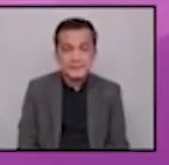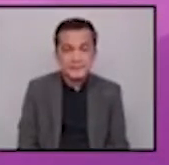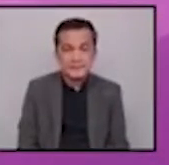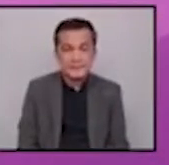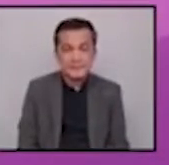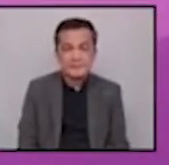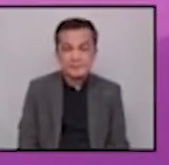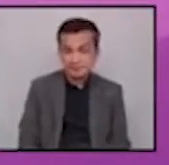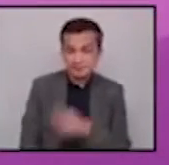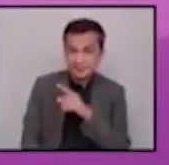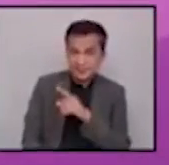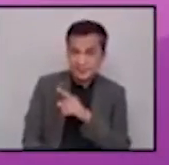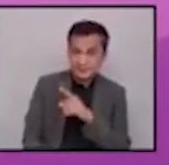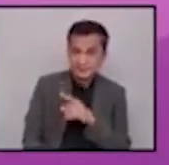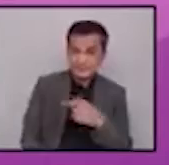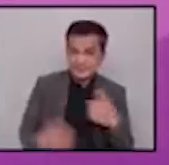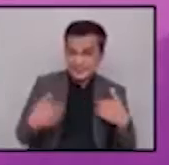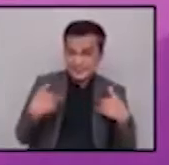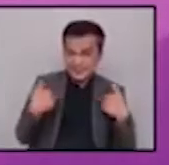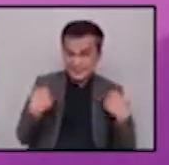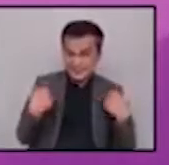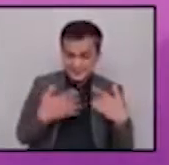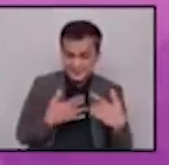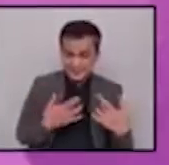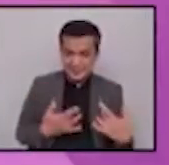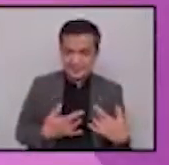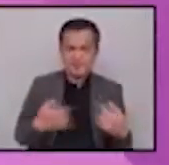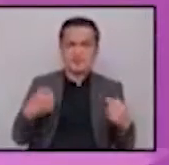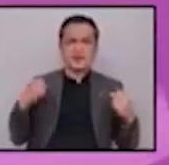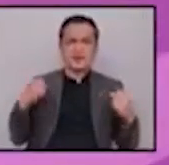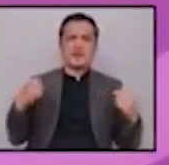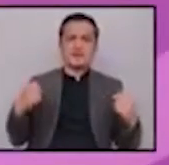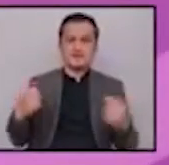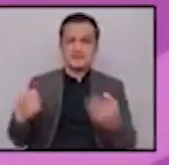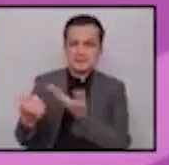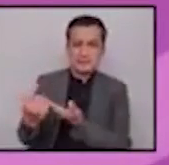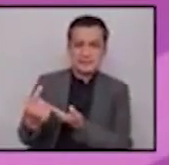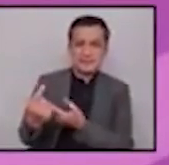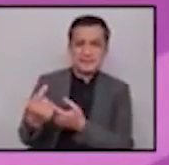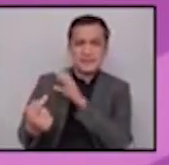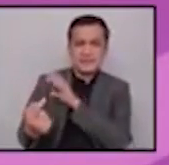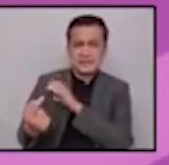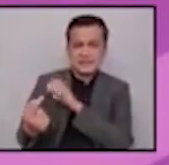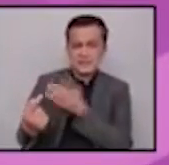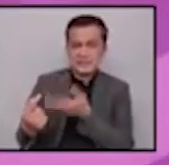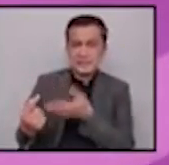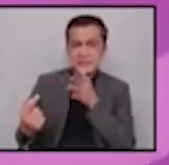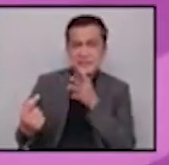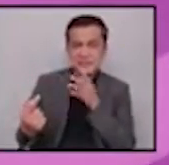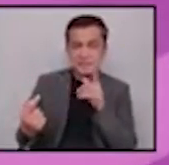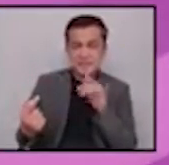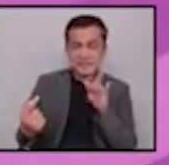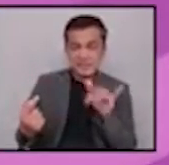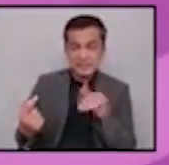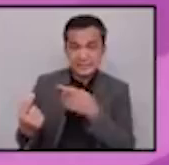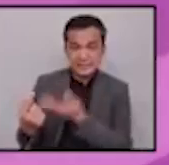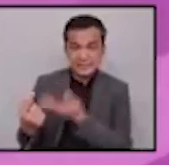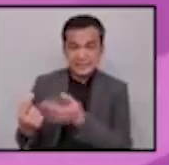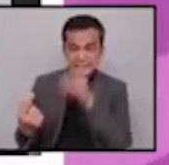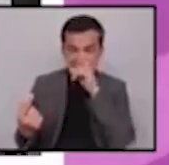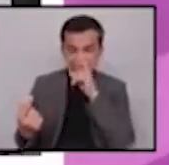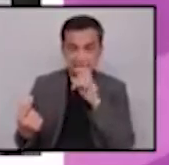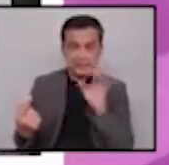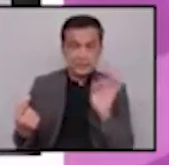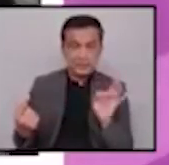Young at heart at maliksi. Ito ang katangian ni Mommy Presi sa Jose Buenaventura na sa edad na 70